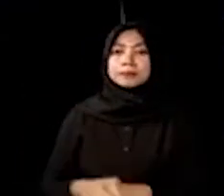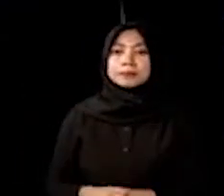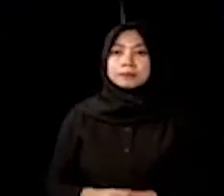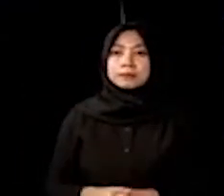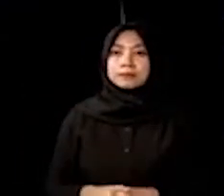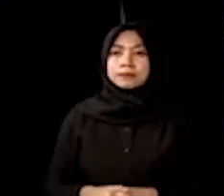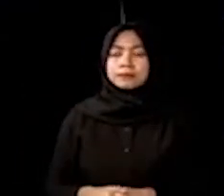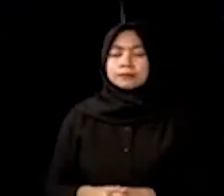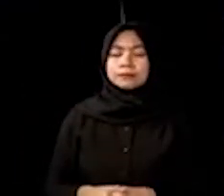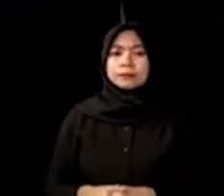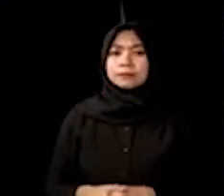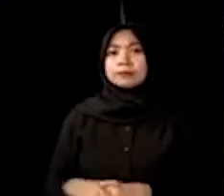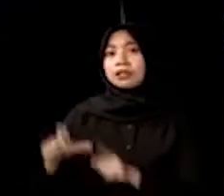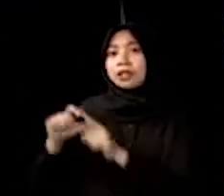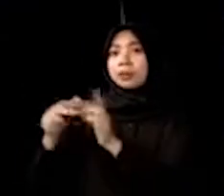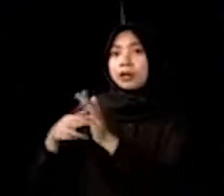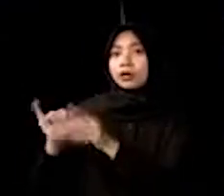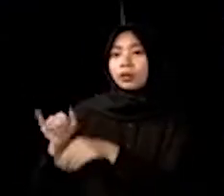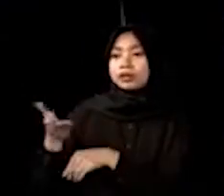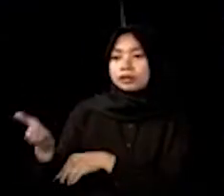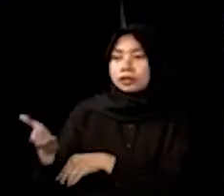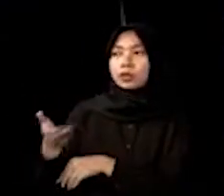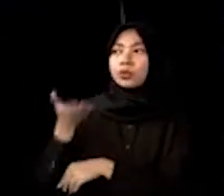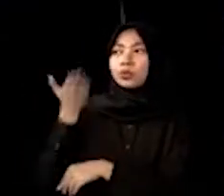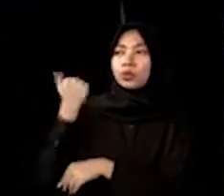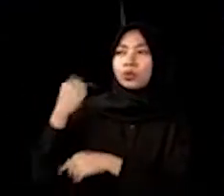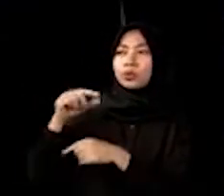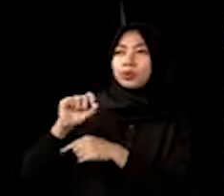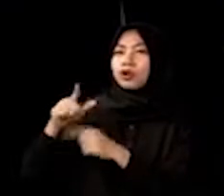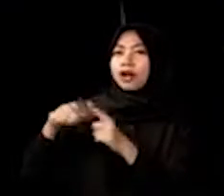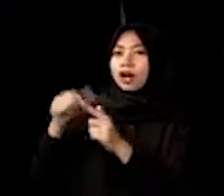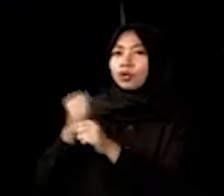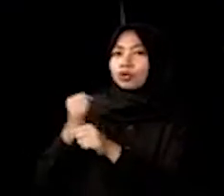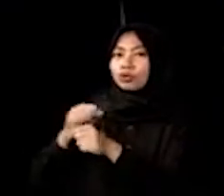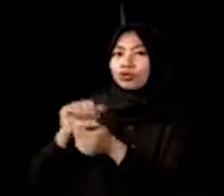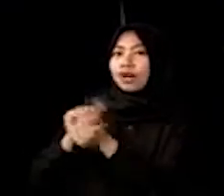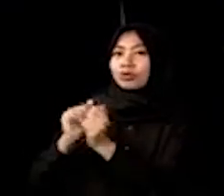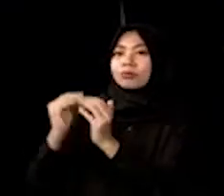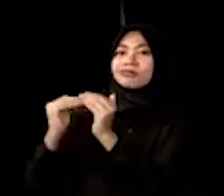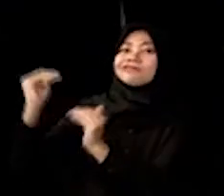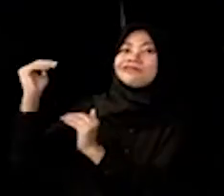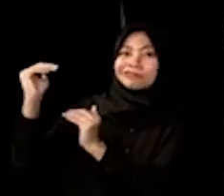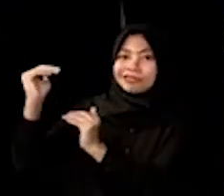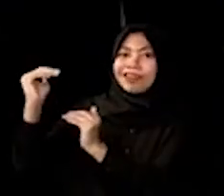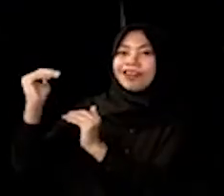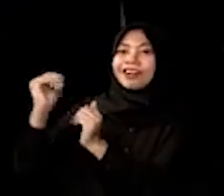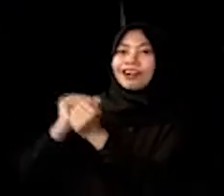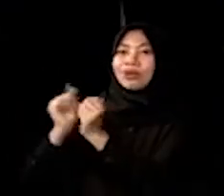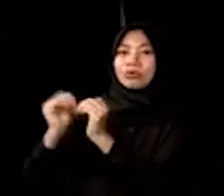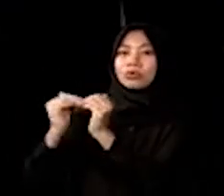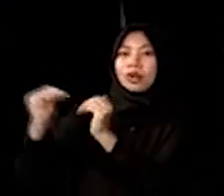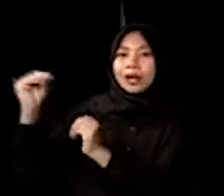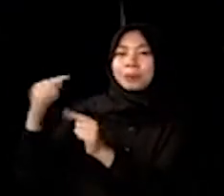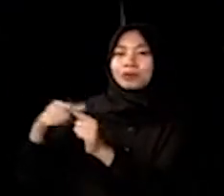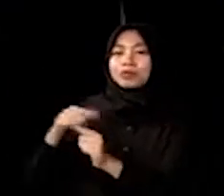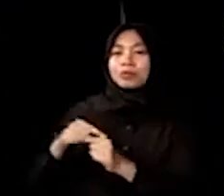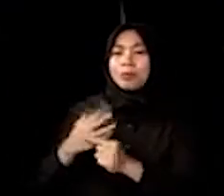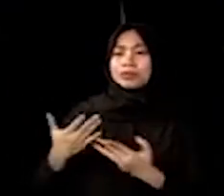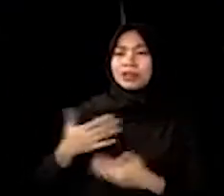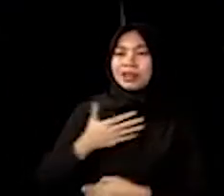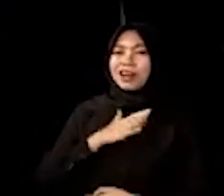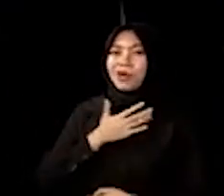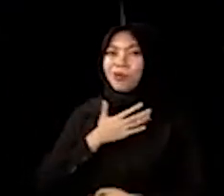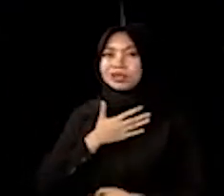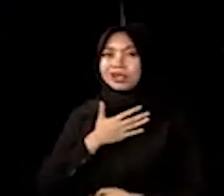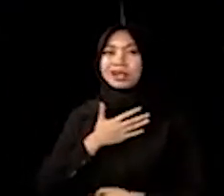membantu Juli Agustus itu kasusnya sempat meningkat kembali dan kemudian bahkan ada muncul kekhawatiran